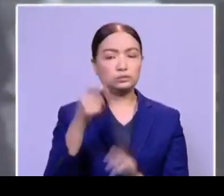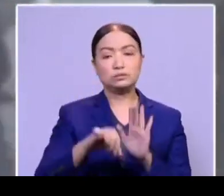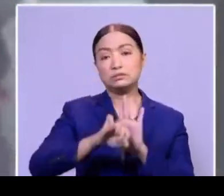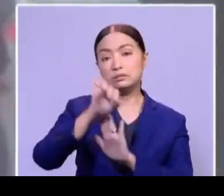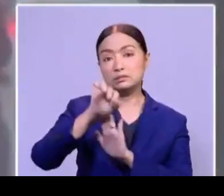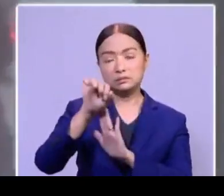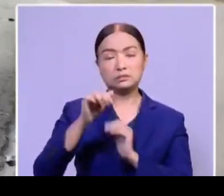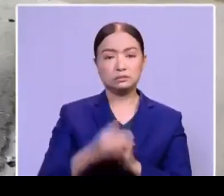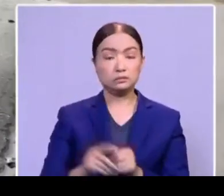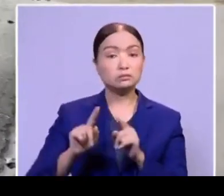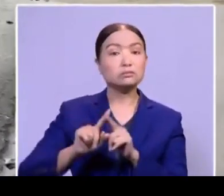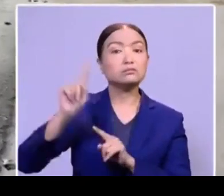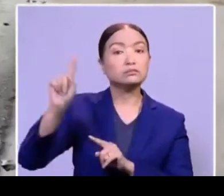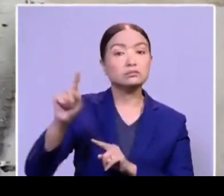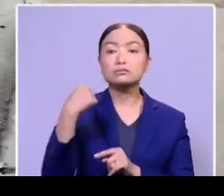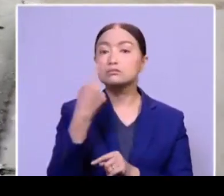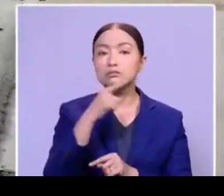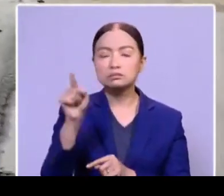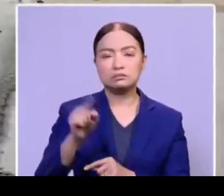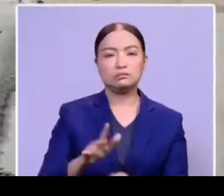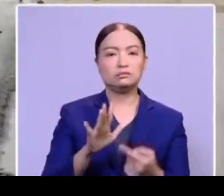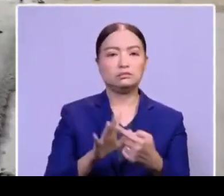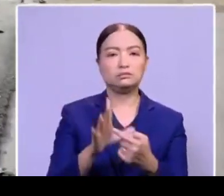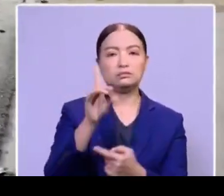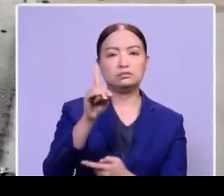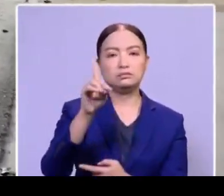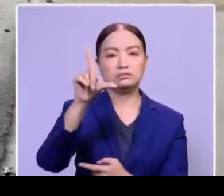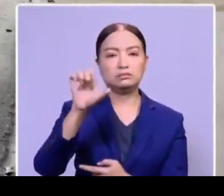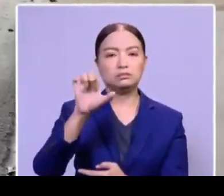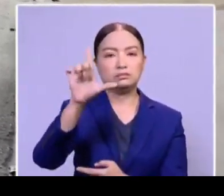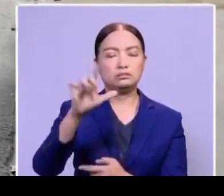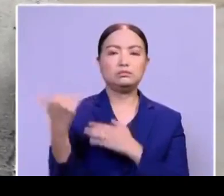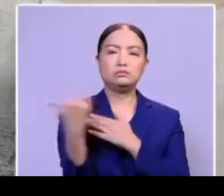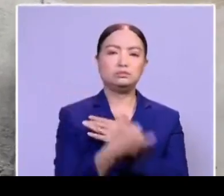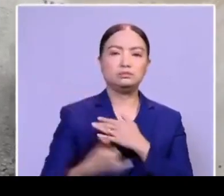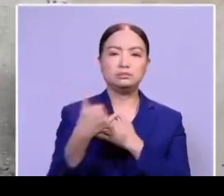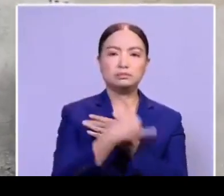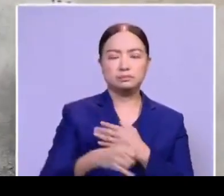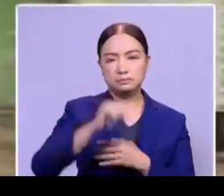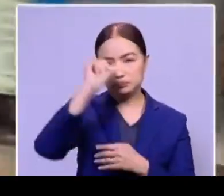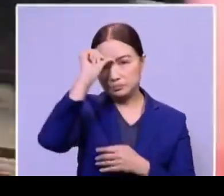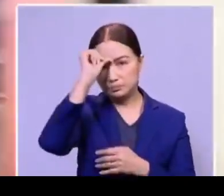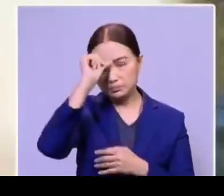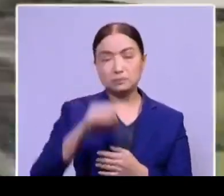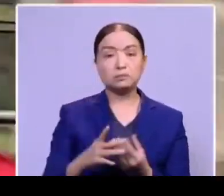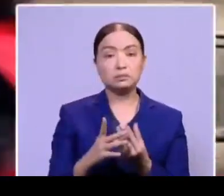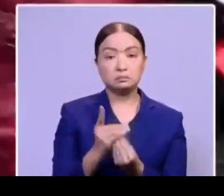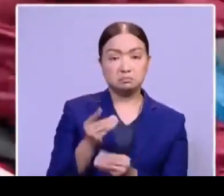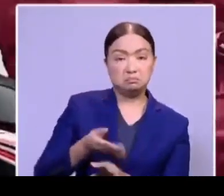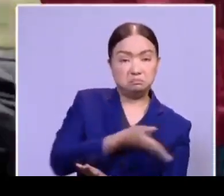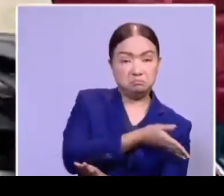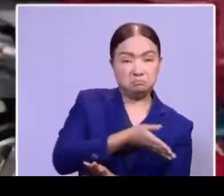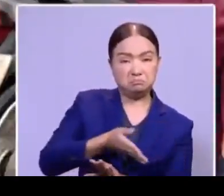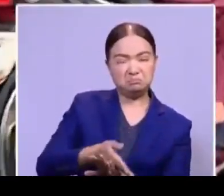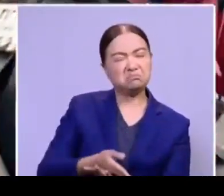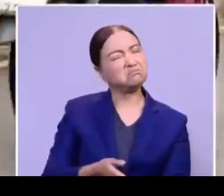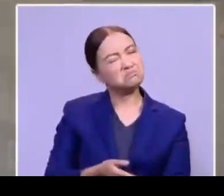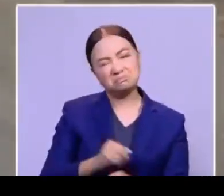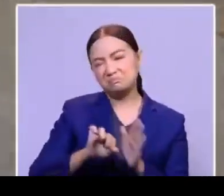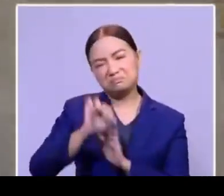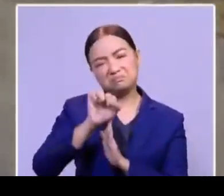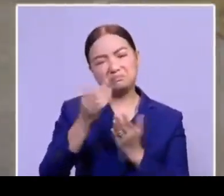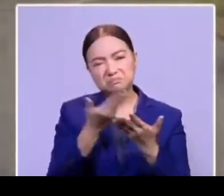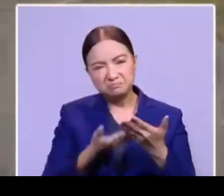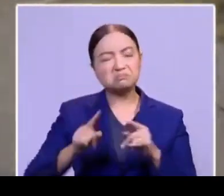งใหม่อันดับ1ยังคงเป็นเดลีของอินเดียนะฮะสัปดาห์ที่ผ่านมาเนี่ยเชียงใหม่ของเราติดอันดับ1ติดต่อกันมาหล